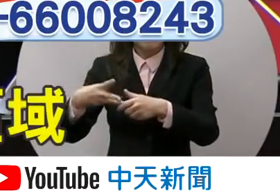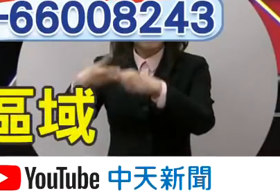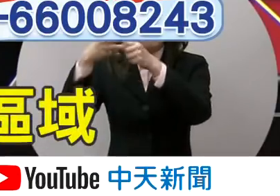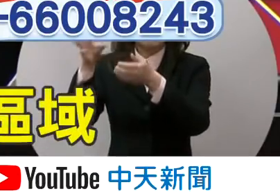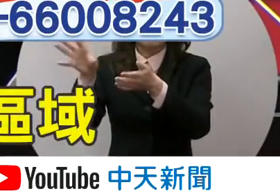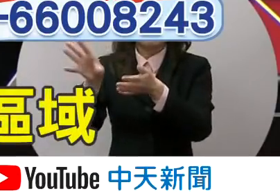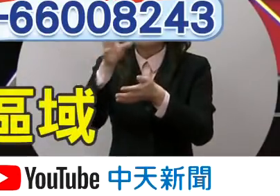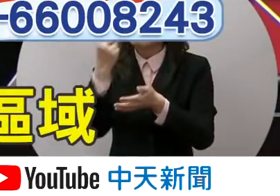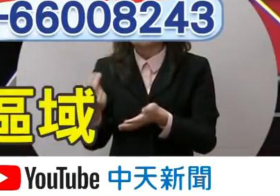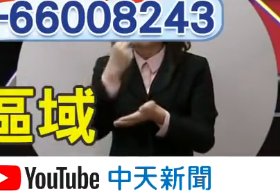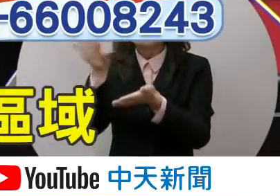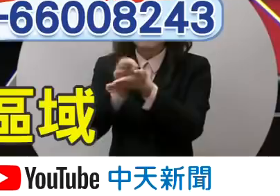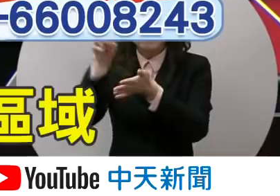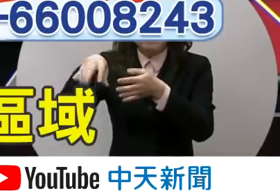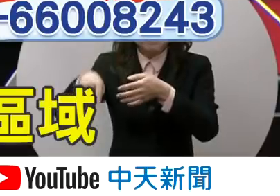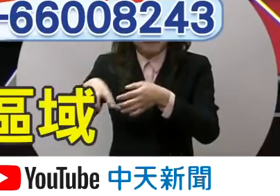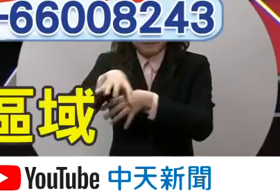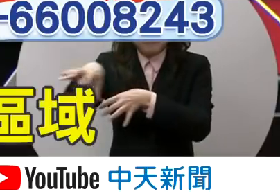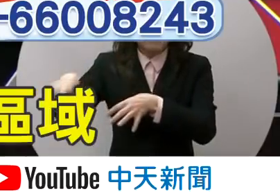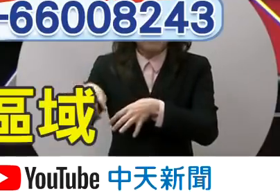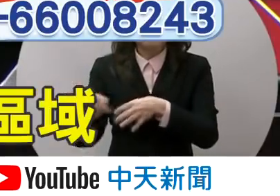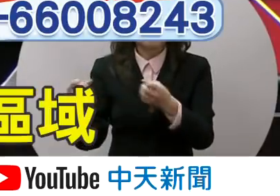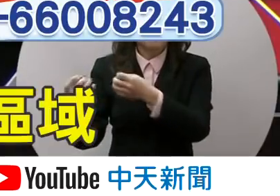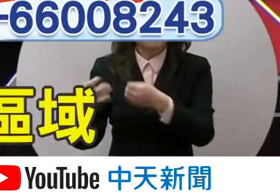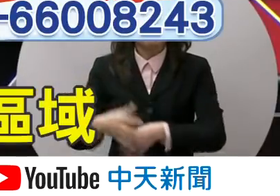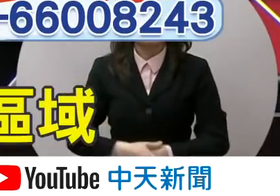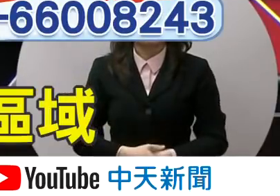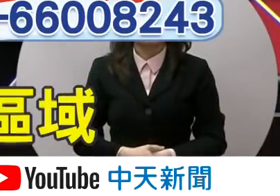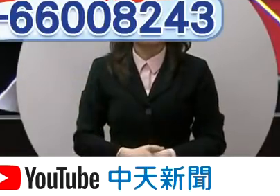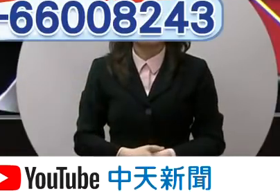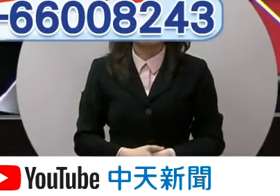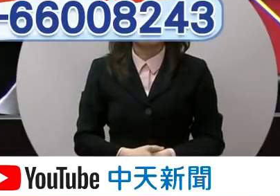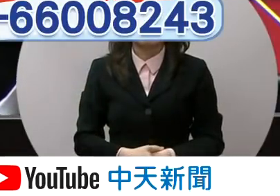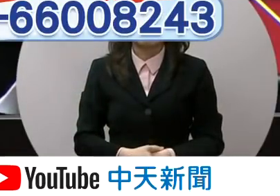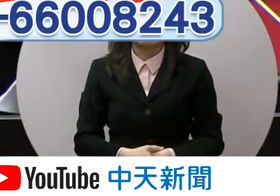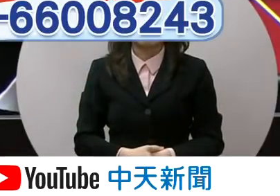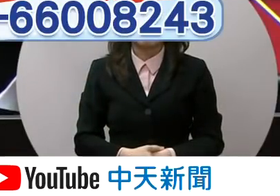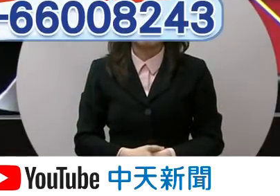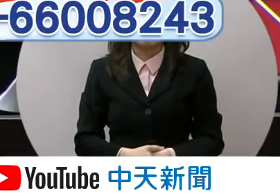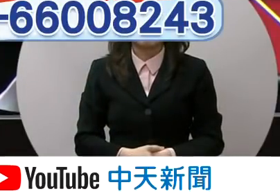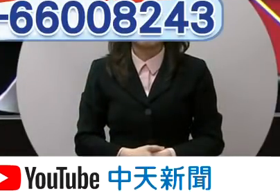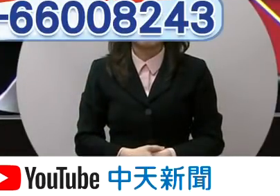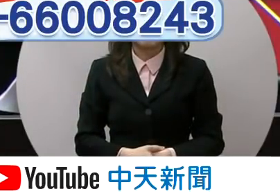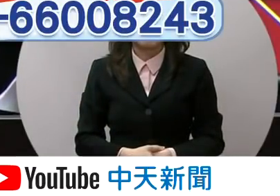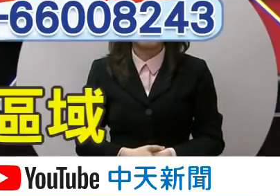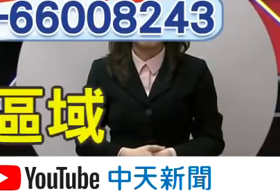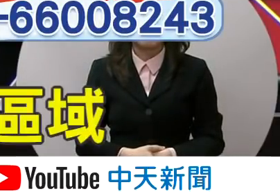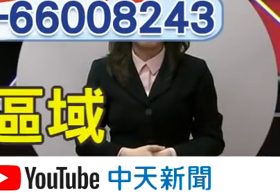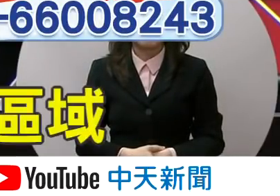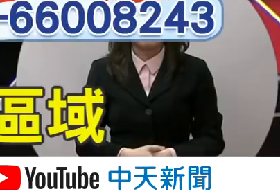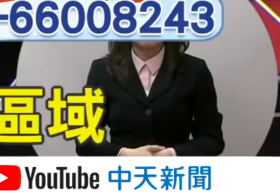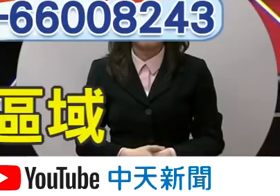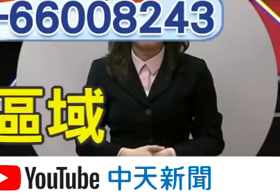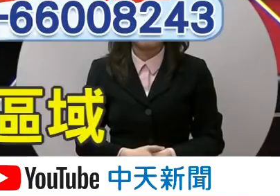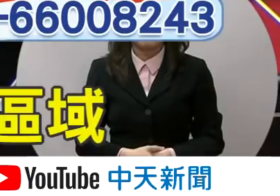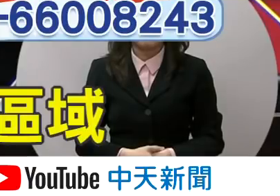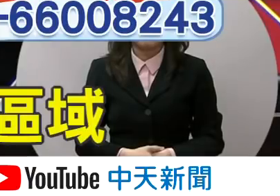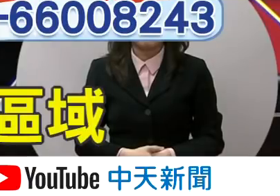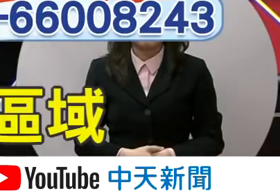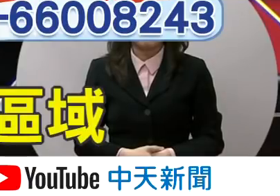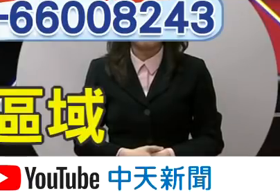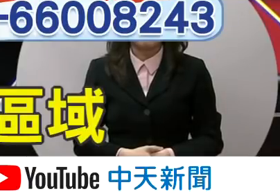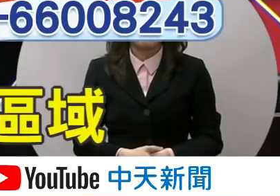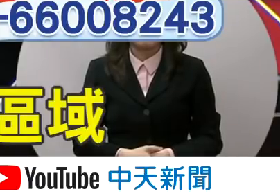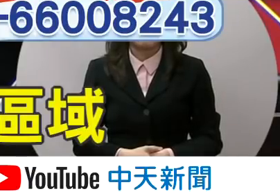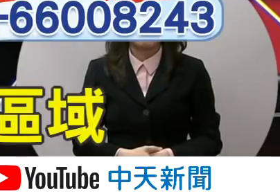个区域，因为现在我们现在用的这个区域呢，就是没有避开了 G1、G2 有这